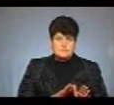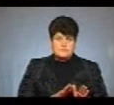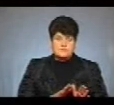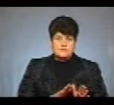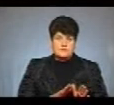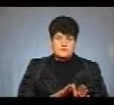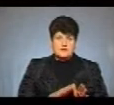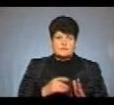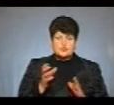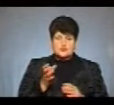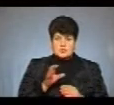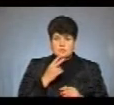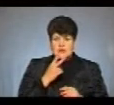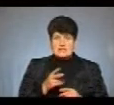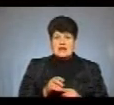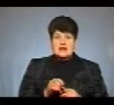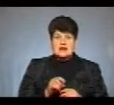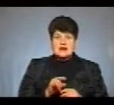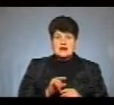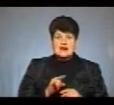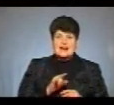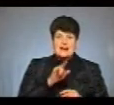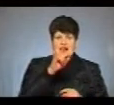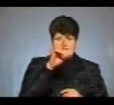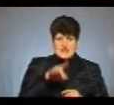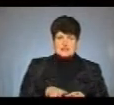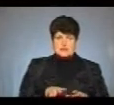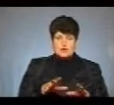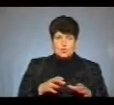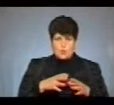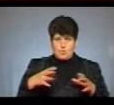Ви вже показували авіаційну бомбу, яку знаходили на Новому світі.